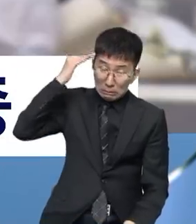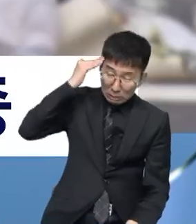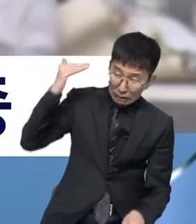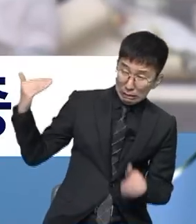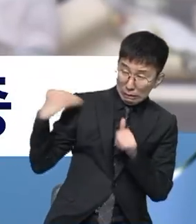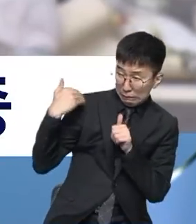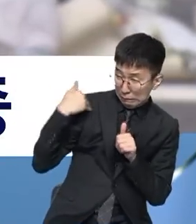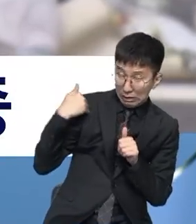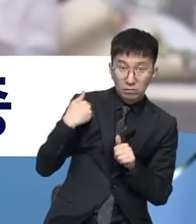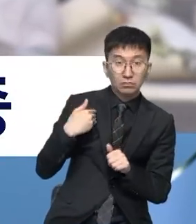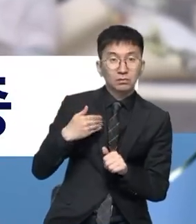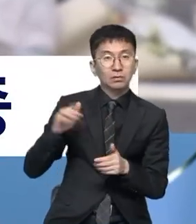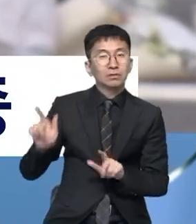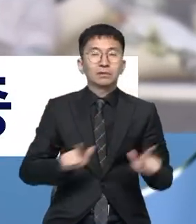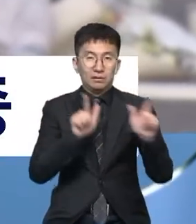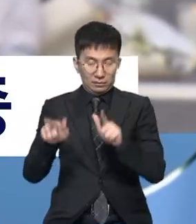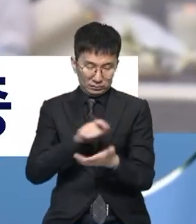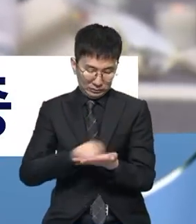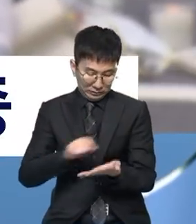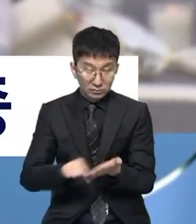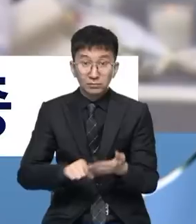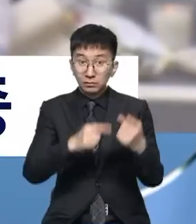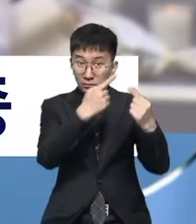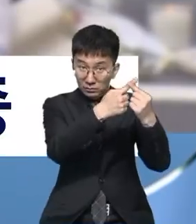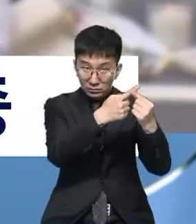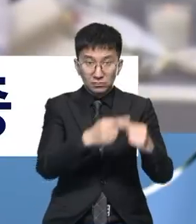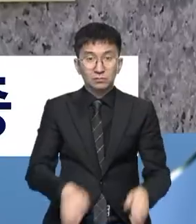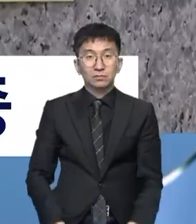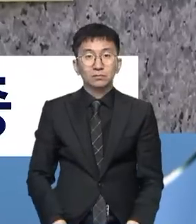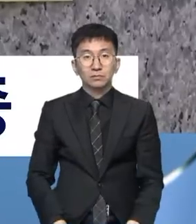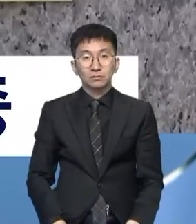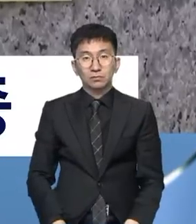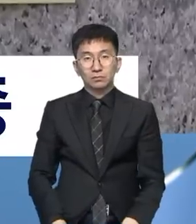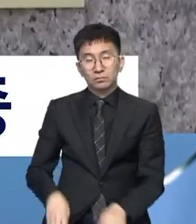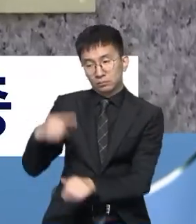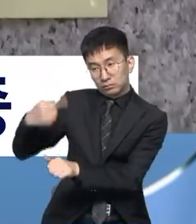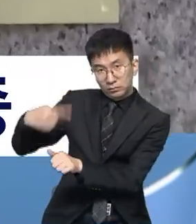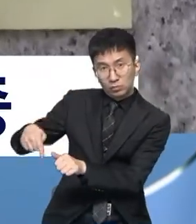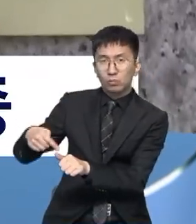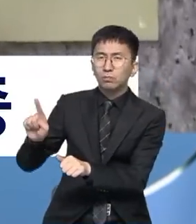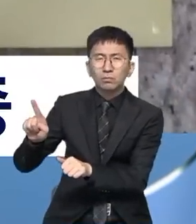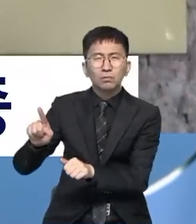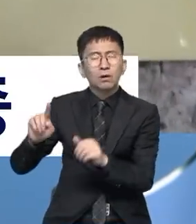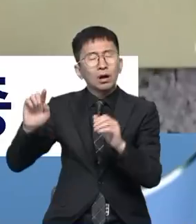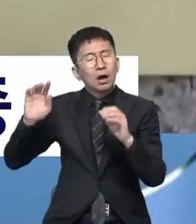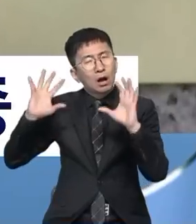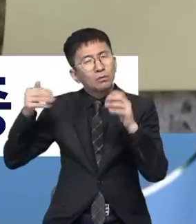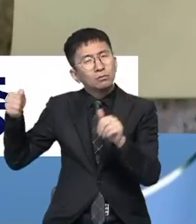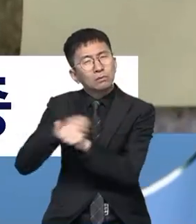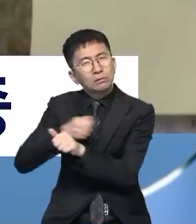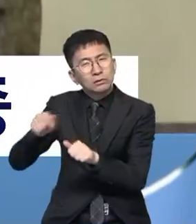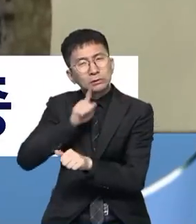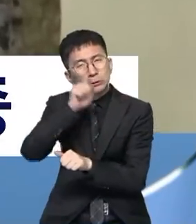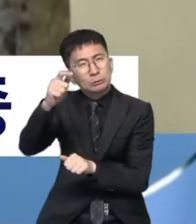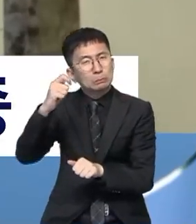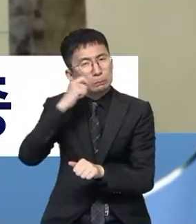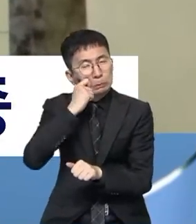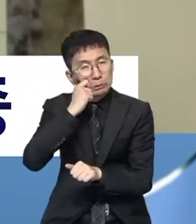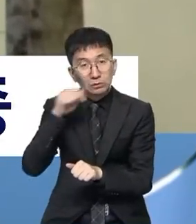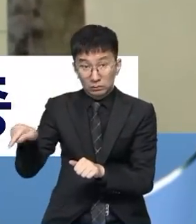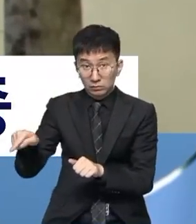정당한 생활지도에 대한 무분별한 아동학대 신고를 막는 법안이 발휘되어 있지만 모두 국회의 상임위에 묶여 있습니다